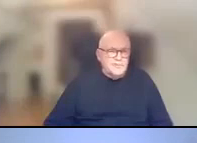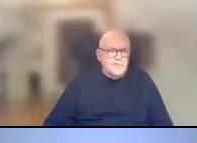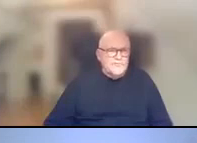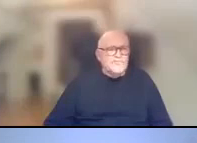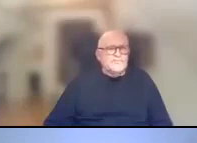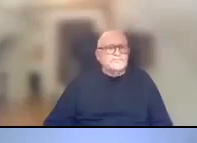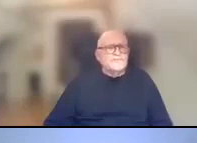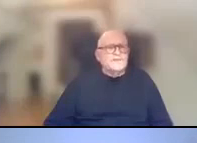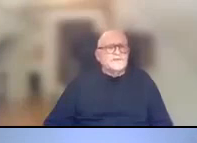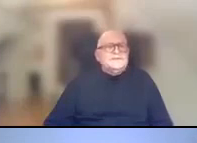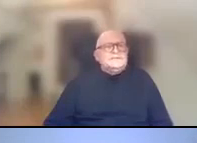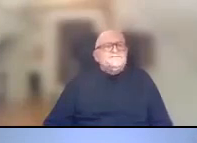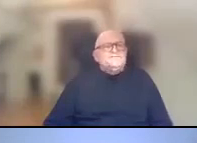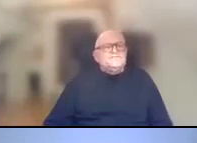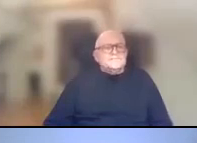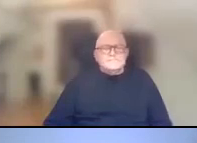pflegerischen Beruf.